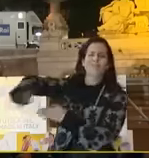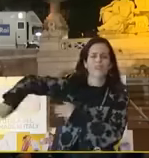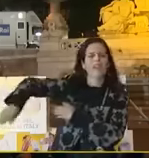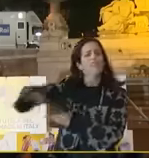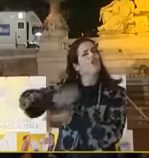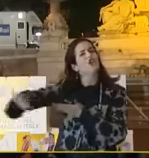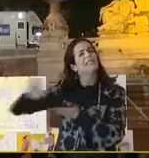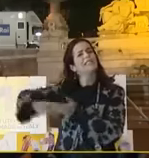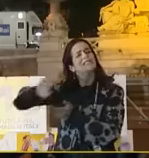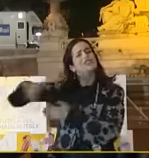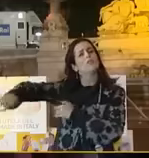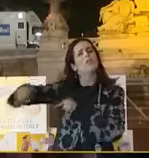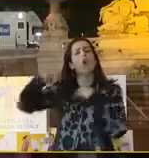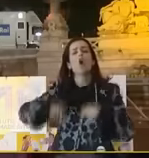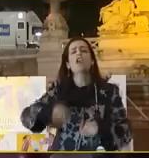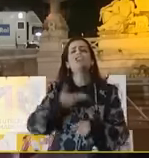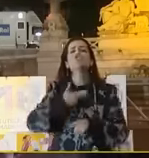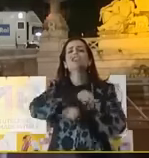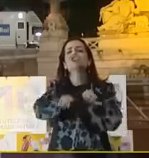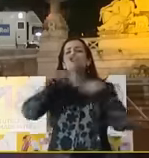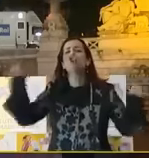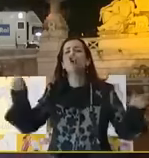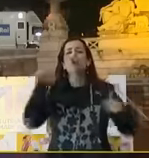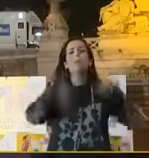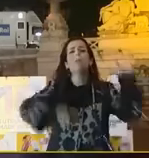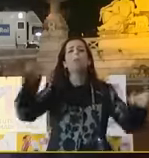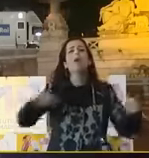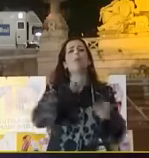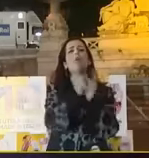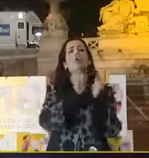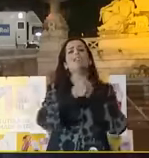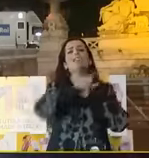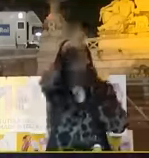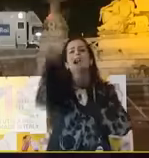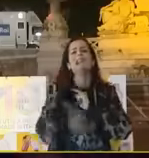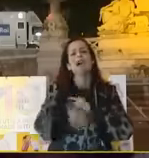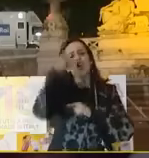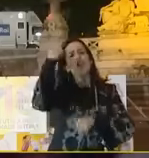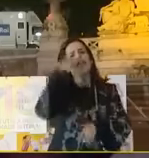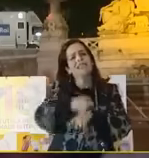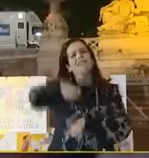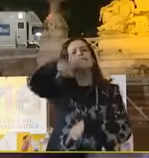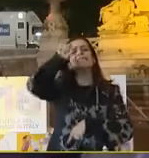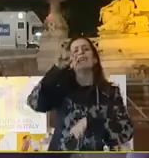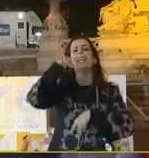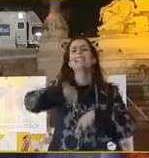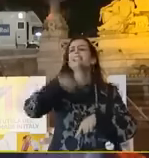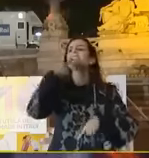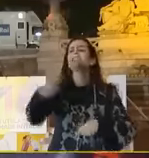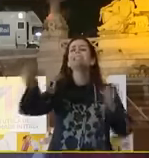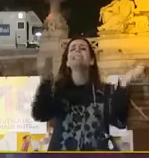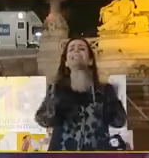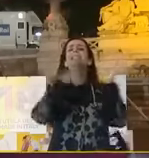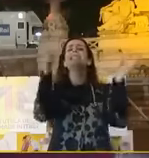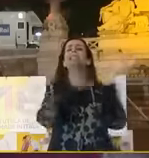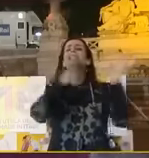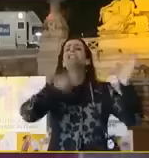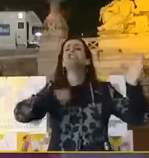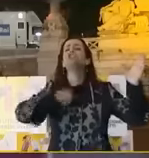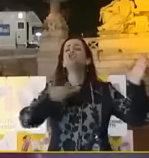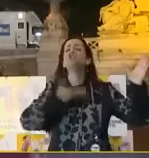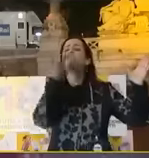esiste solo il popolo italiano che deve alzare la testa, unirsi e andarsi a prendere uno dopo l'altro i diritti. Perché i diritti non